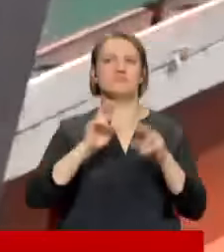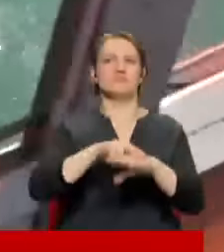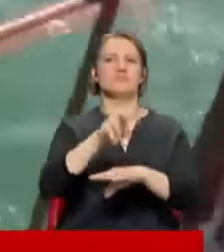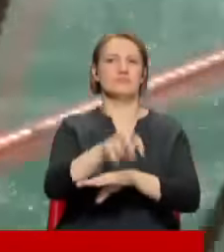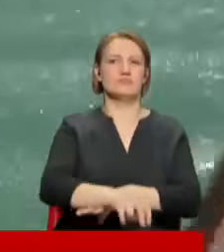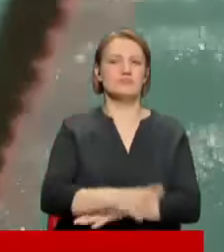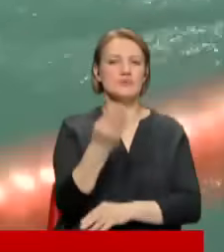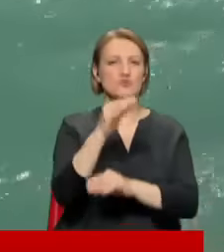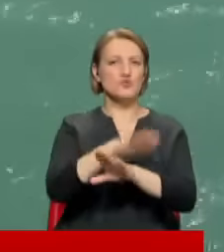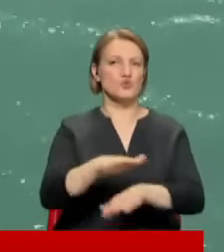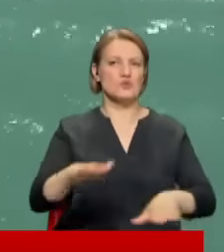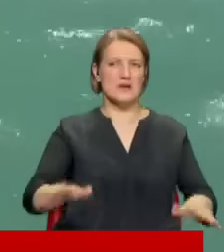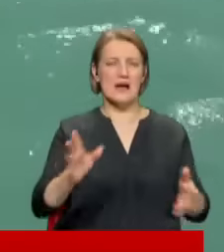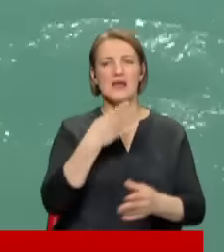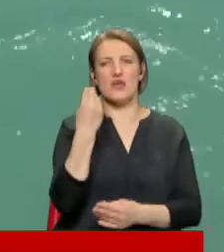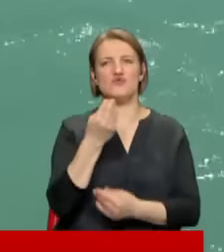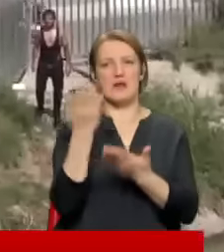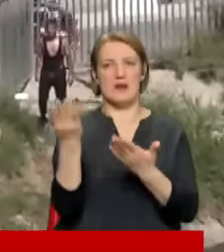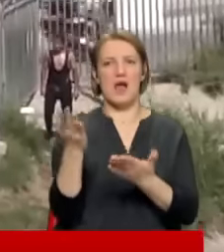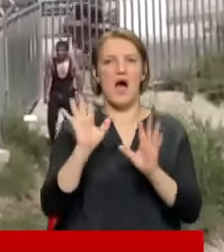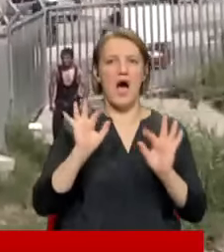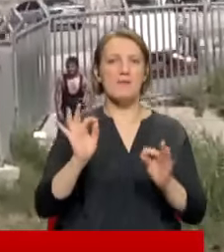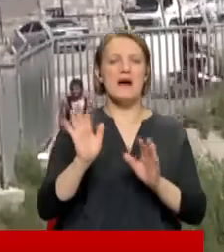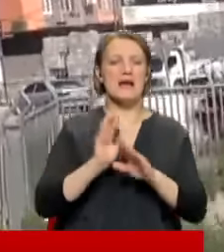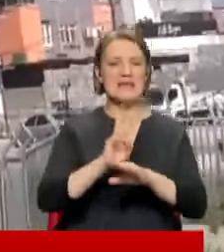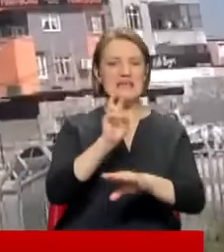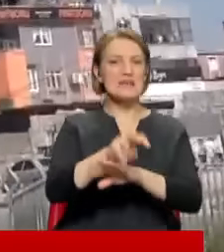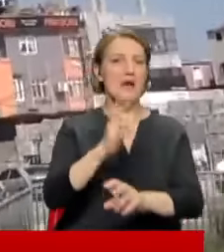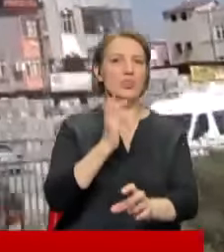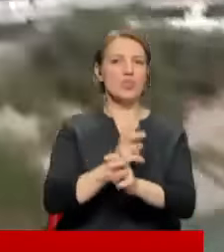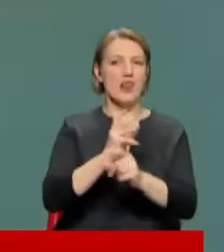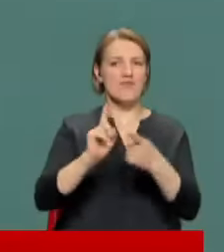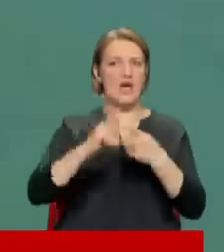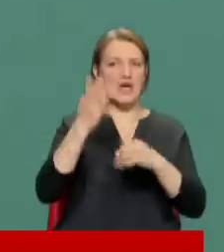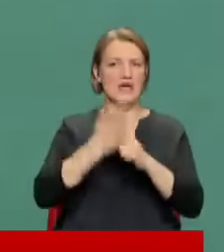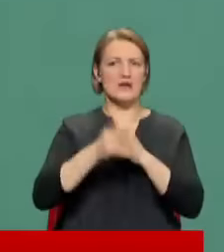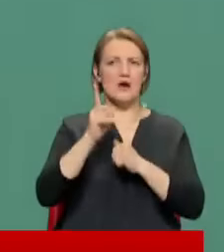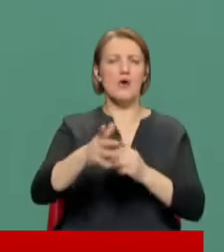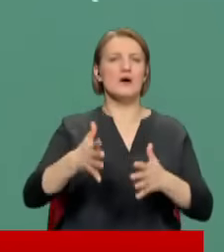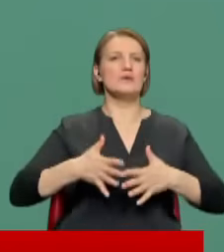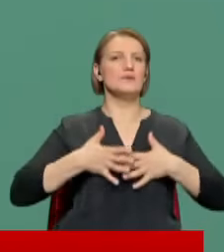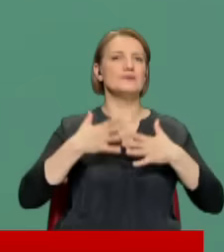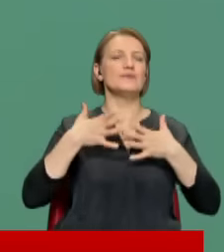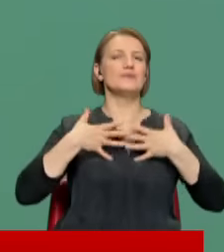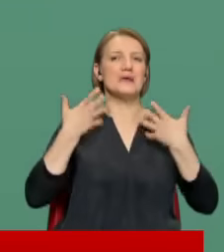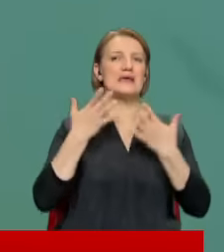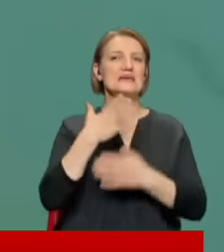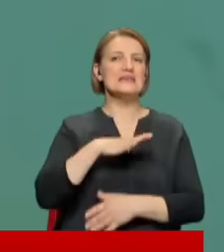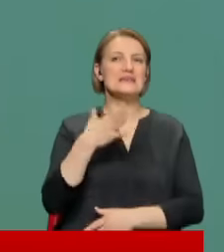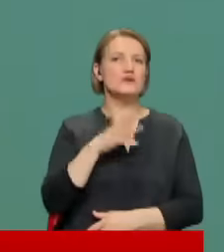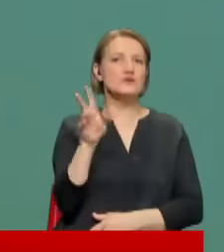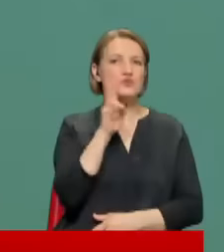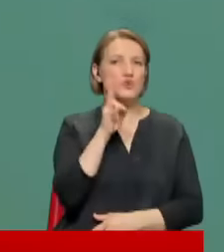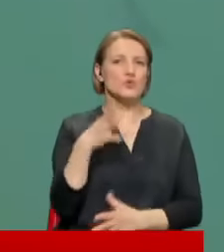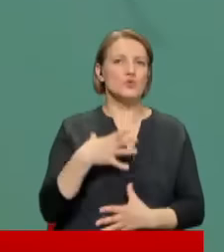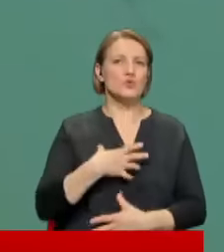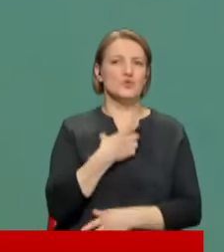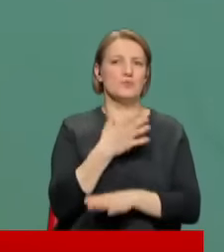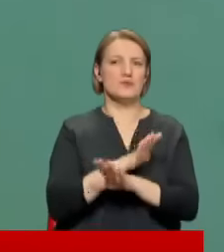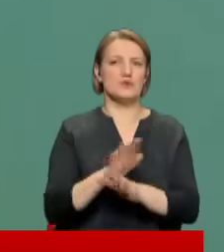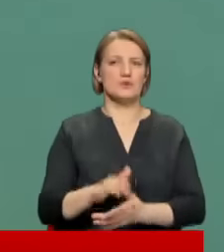kendisini. Özellikle de çocuklar ve gençler. Ama kanala girmek tehlikeli ve yasak ve o serinleme arzusunun sonu bazen çok acı bitiyor.